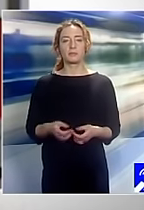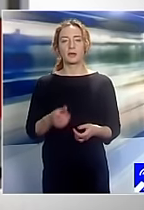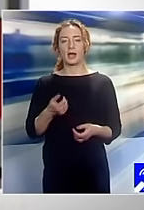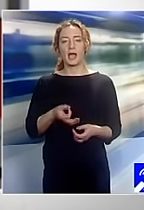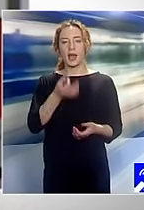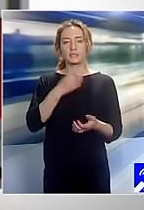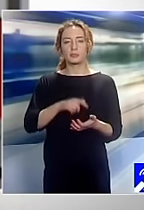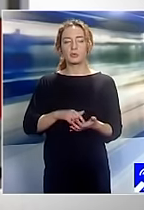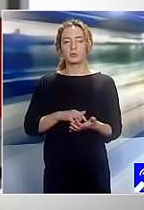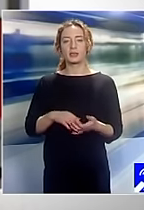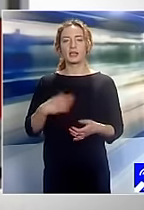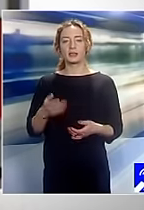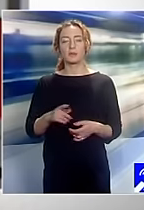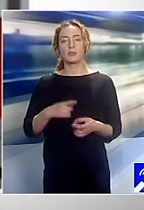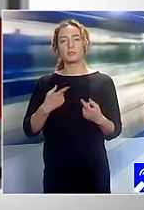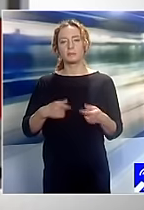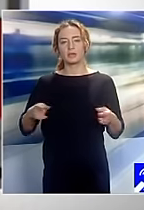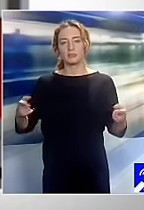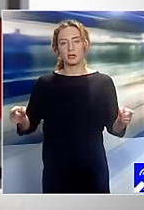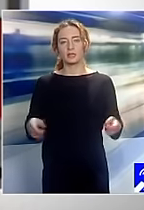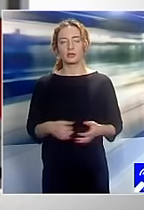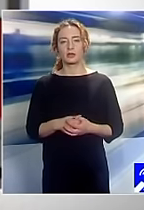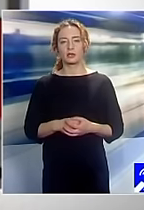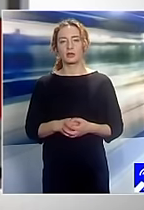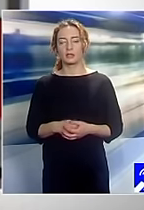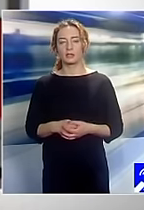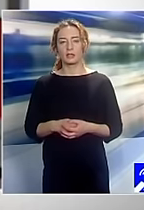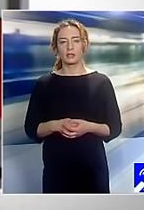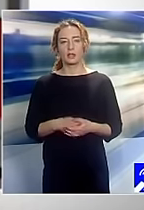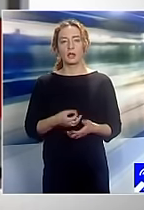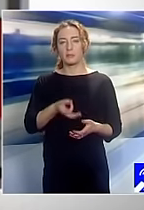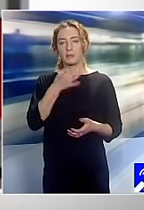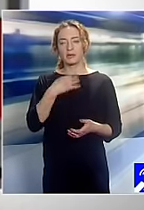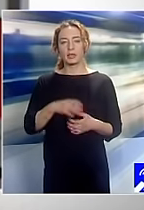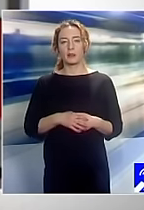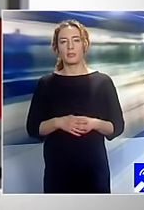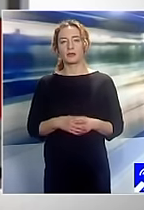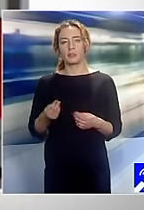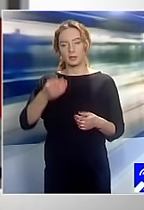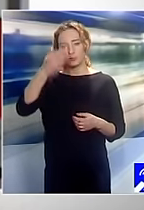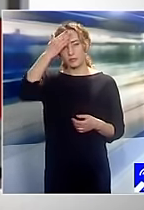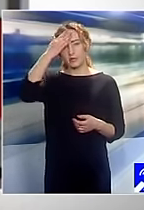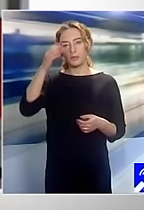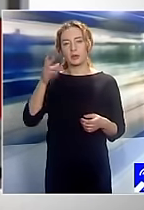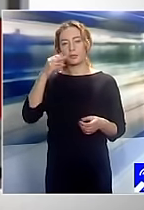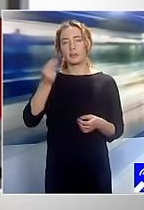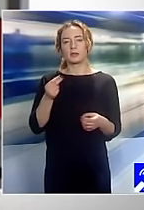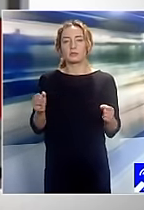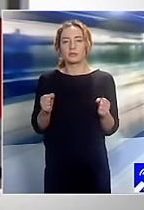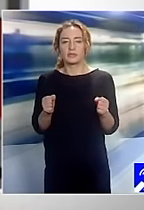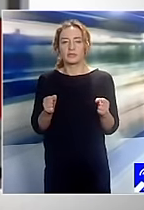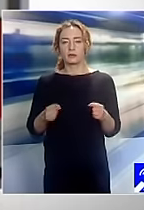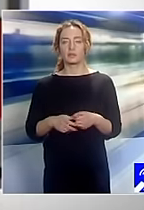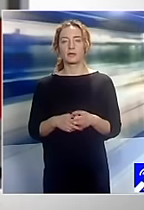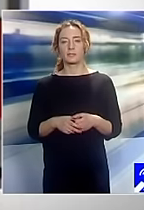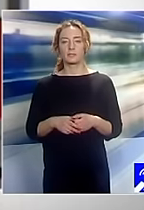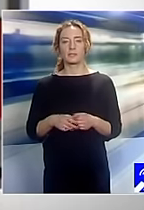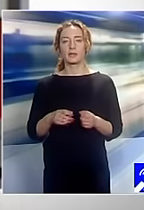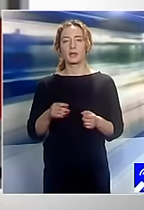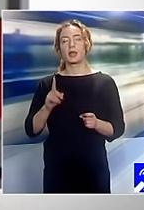dăm medicamente antitermice, vitamine, dezinfectante, expectorante și așa mai departe. Dar dacă tabloul clinic este